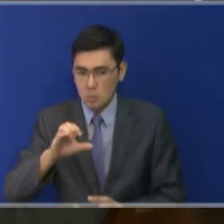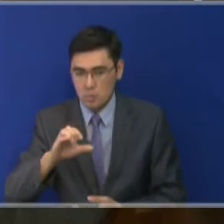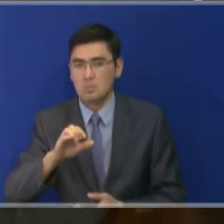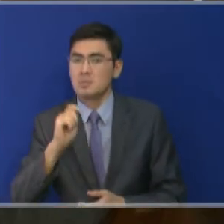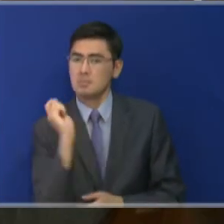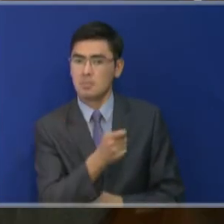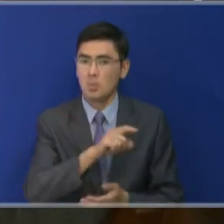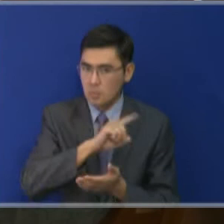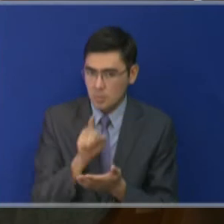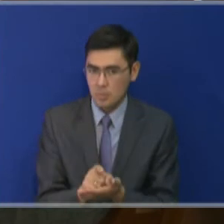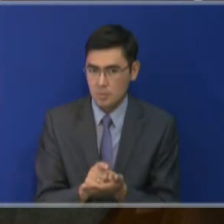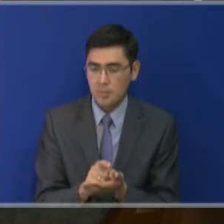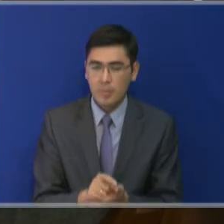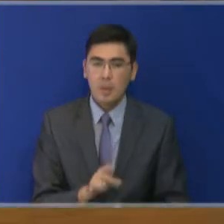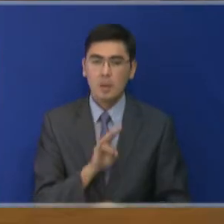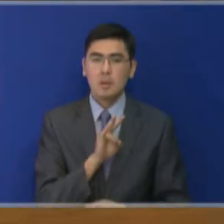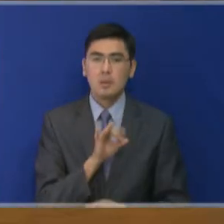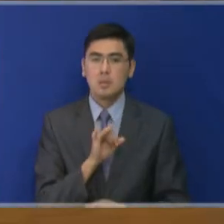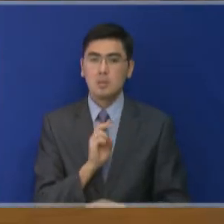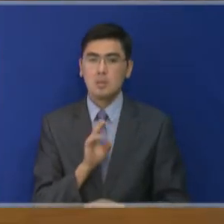оңалту бойынша нақты ұсыныстар жасады.